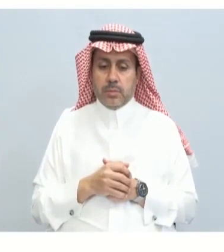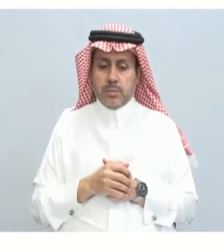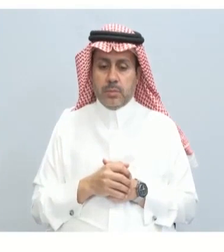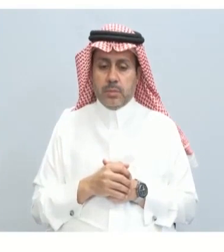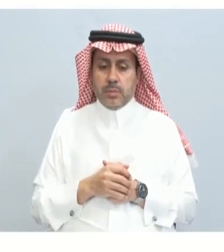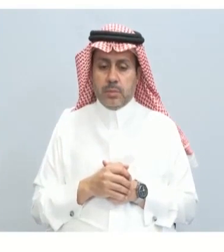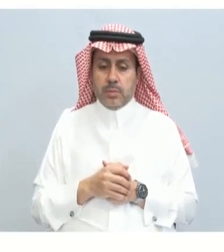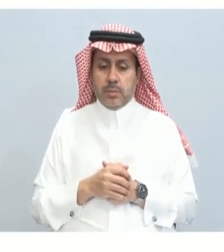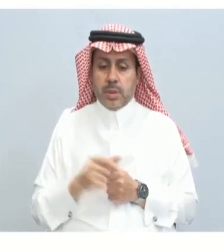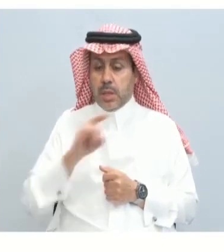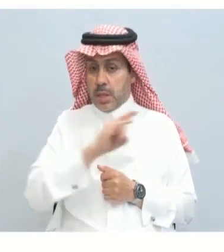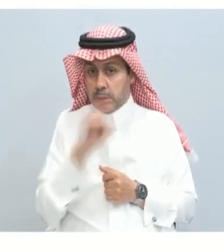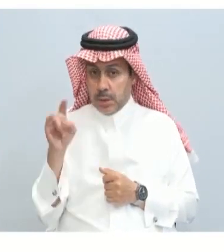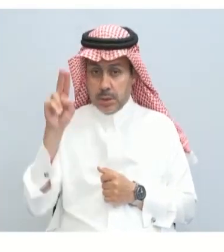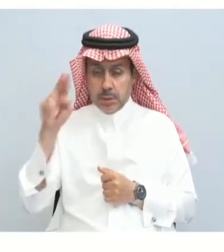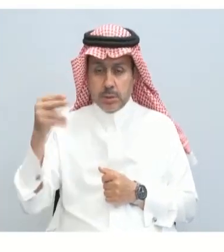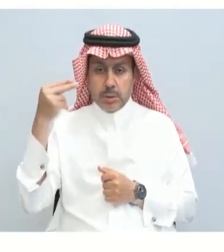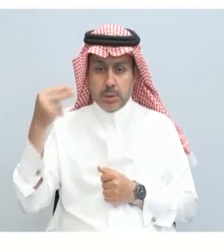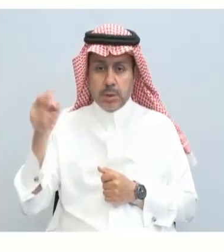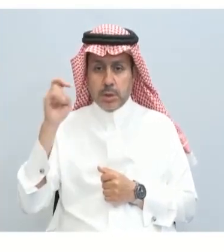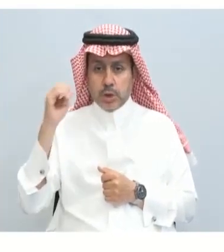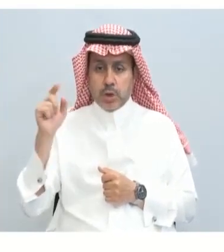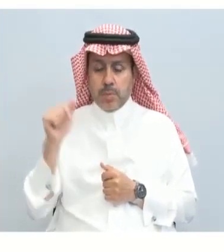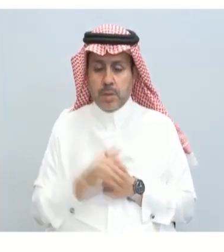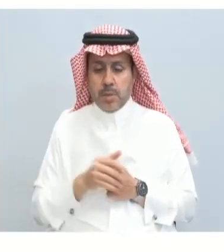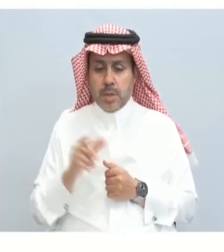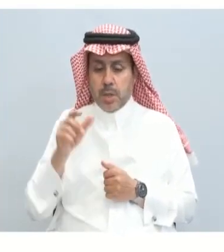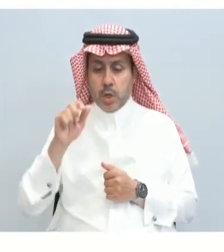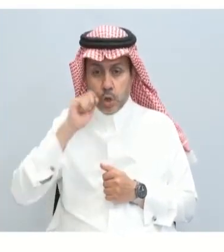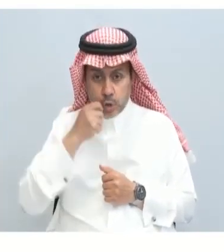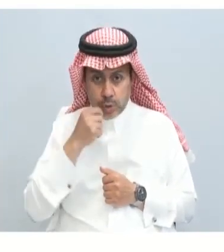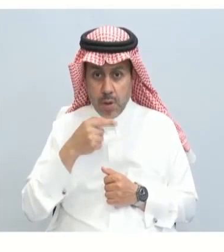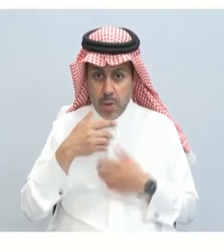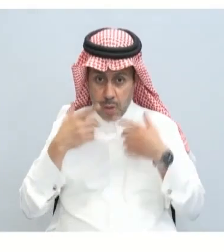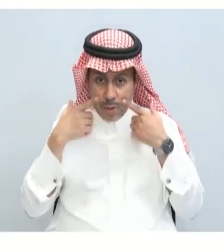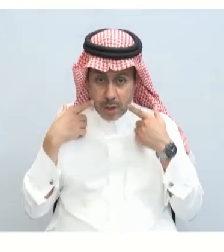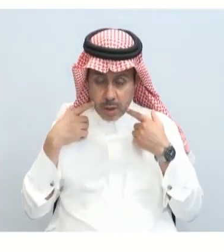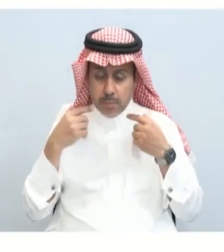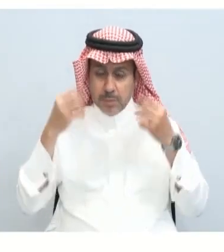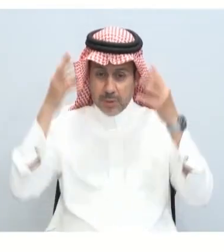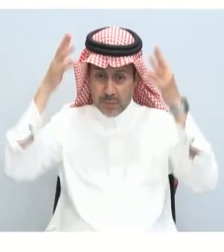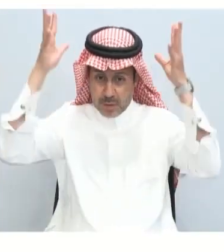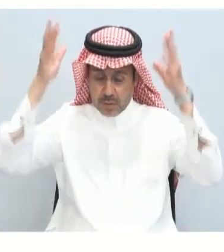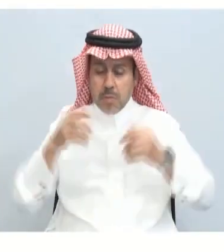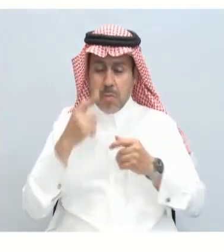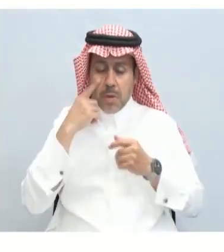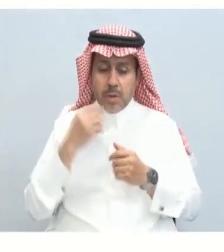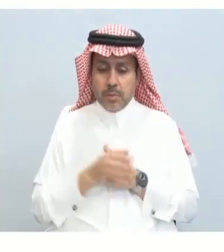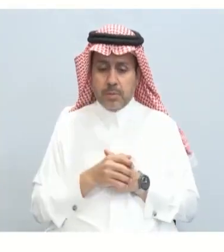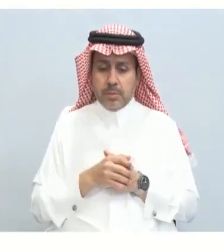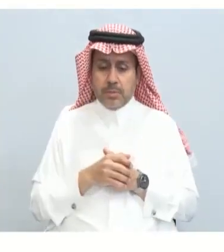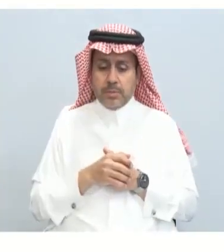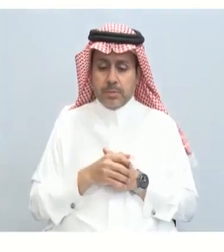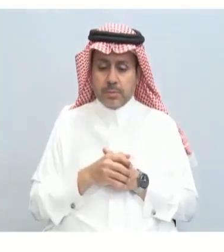قال دعب الخزاعي لا تعجبي يا سلمى من رجل ضحك المشيب براسه فبكى وقال احمد شوقي